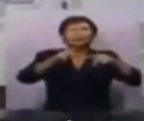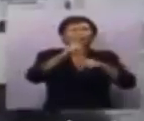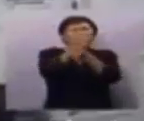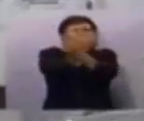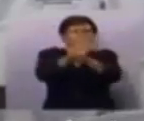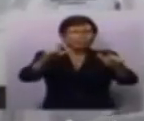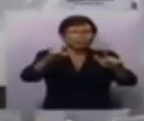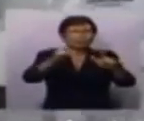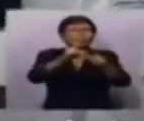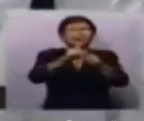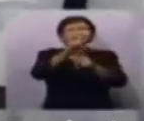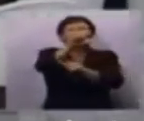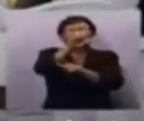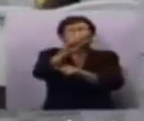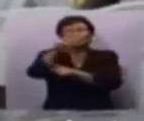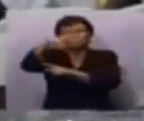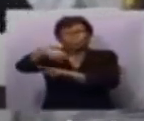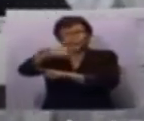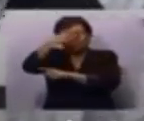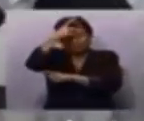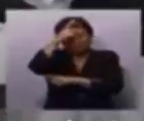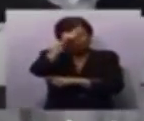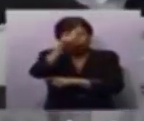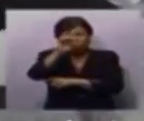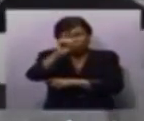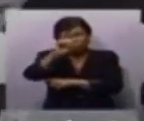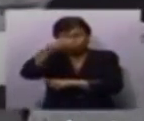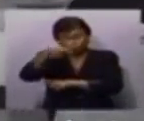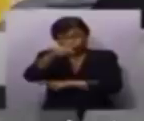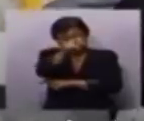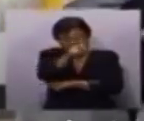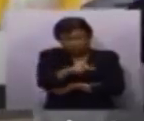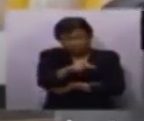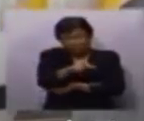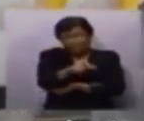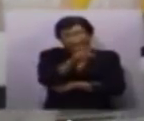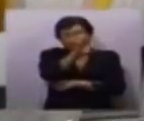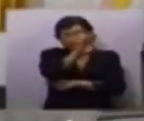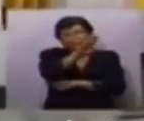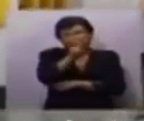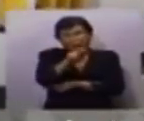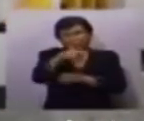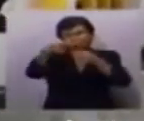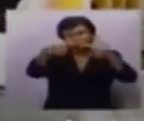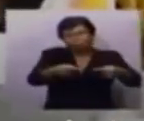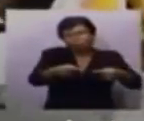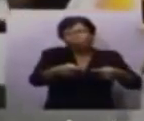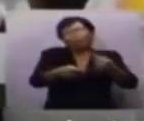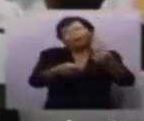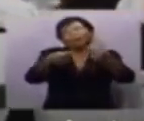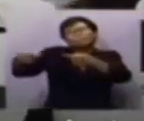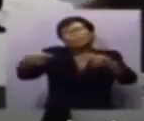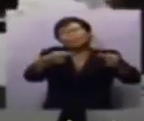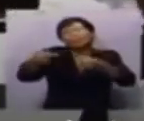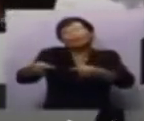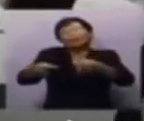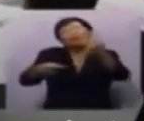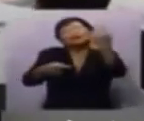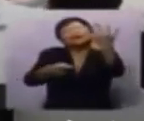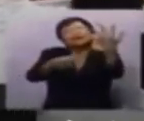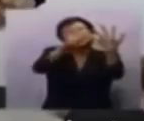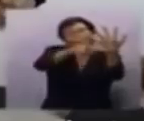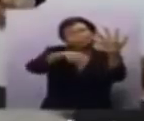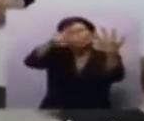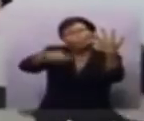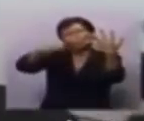Liberal Demokratik LDP, Datuk Seri Teo Chee Kang yang merupakan calon BN berdepan pertandingan lima